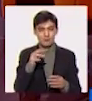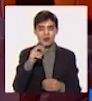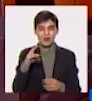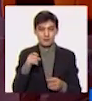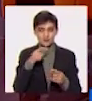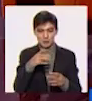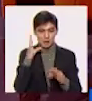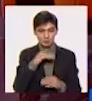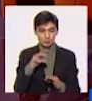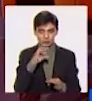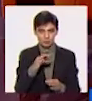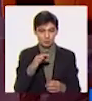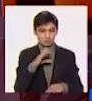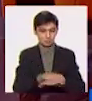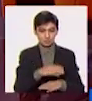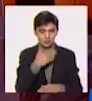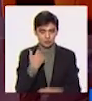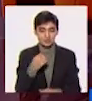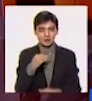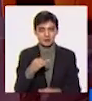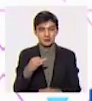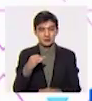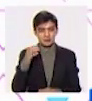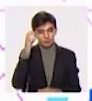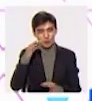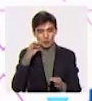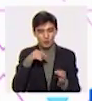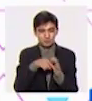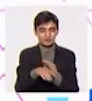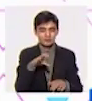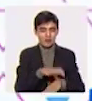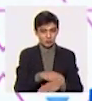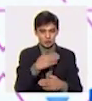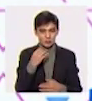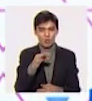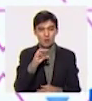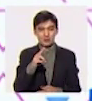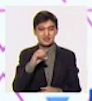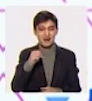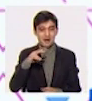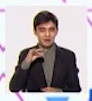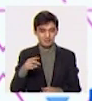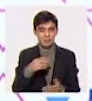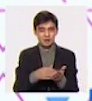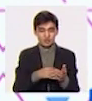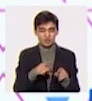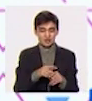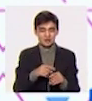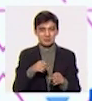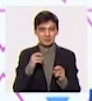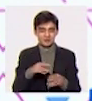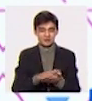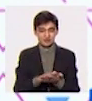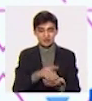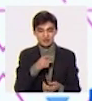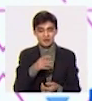рас? Иә, бұның ғылыми дәлелі жоқ оксалин майының. Сондықтан қара су ішсеңізде